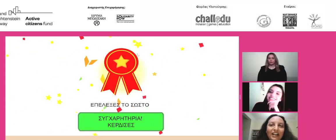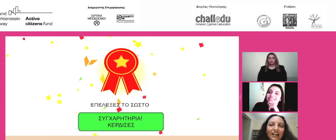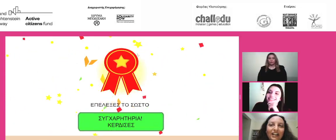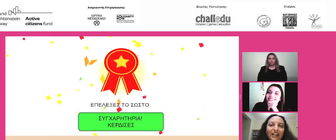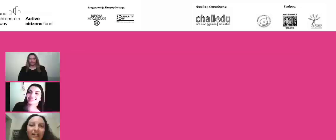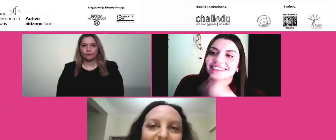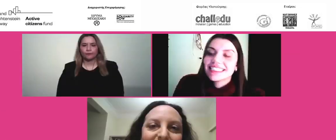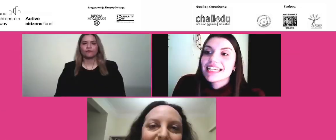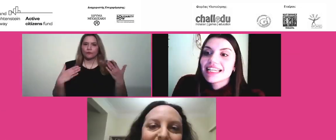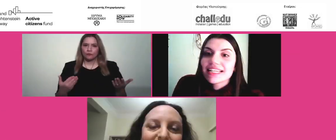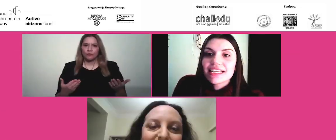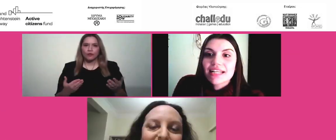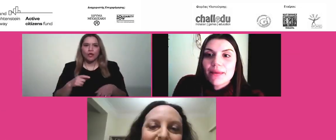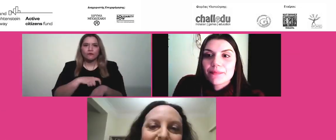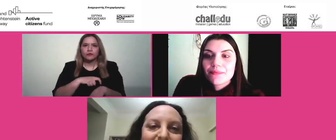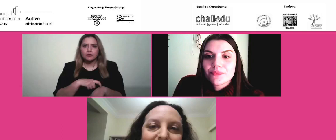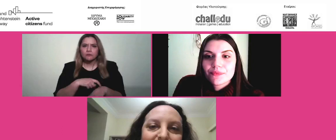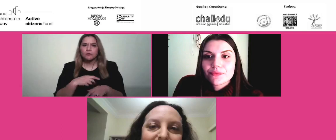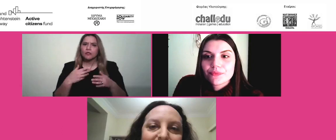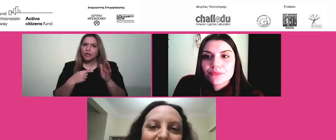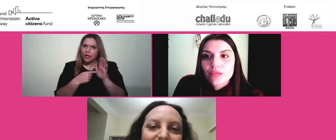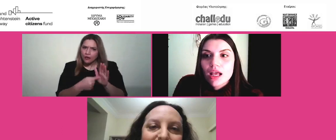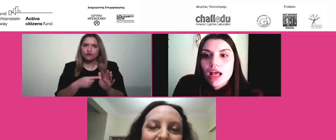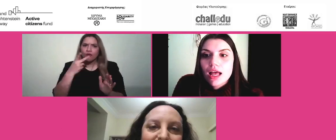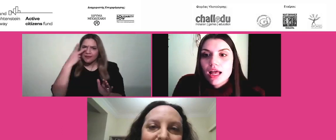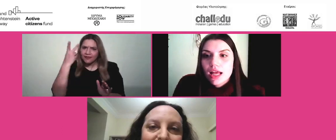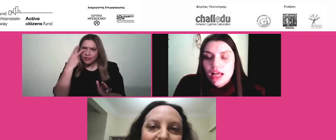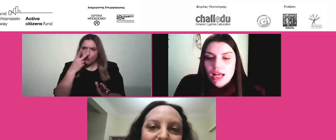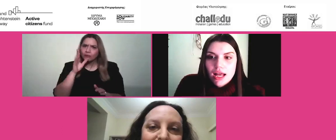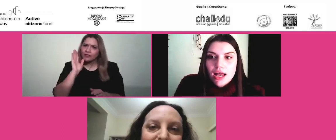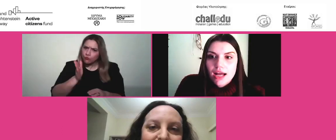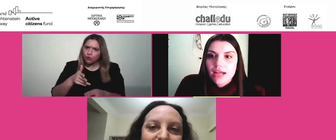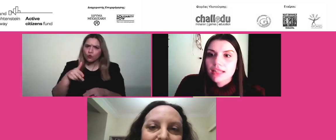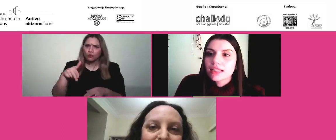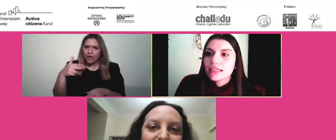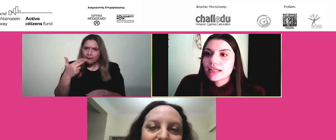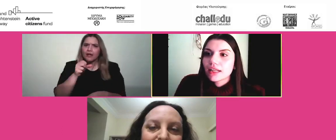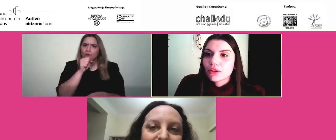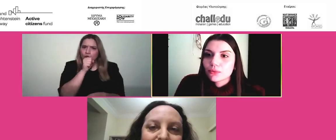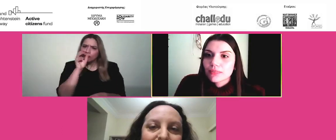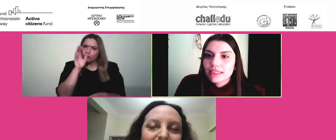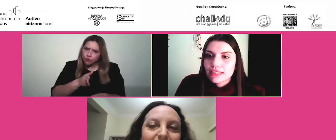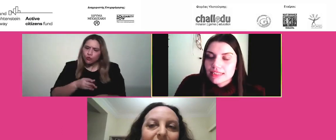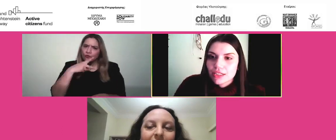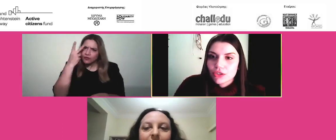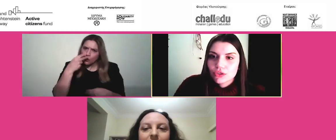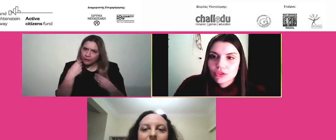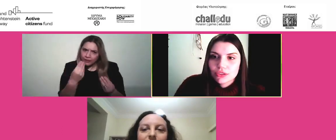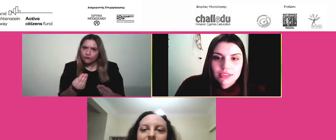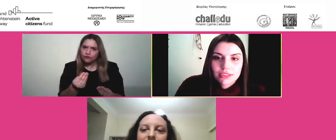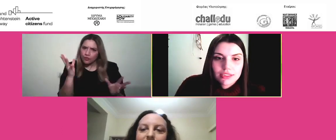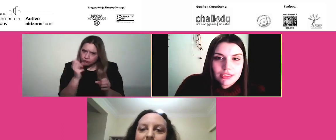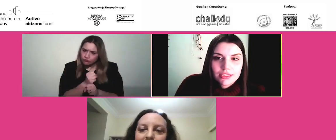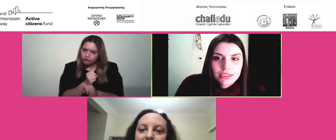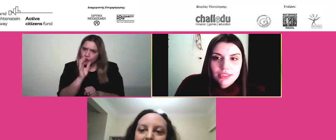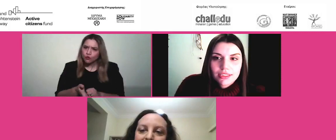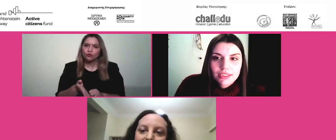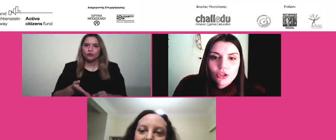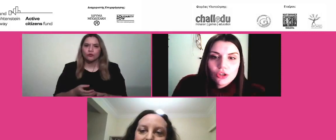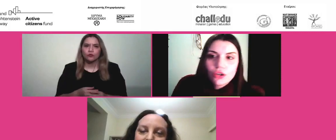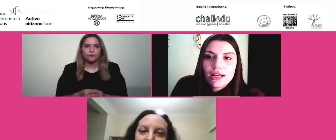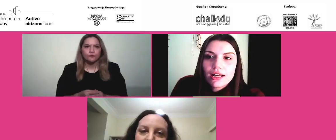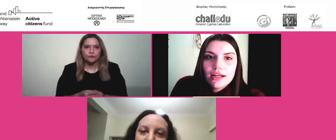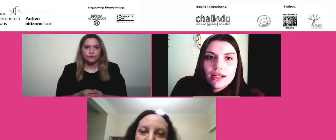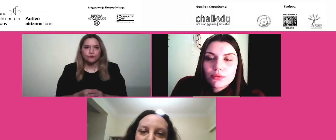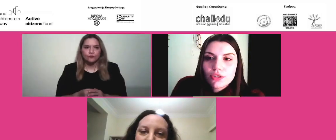Από τη Βασιλική τους έχουμε δώσει δικαιώματα και μπορούν να ανοίξουν κάμερα, μικρόφωνο. Α, για να δούμε, δεν ξέρω. Μπορεί να